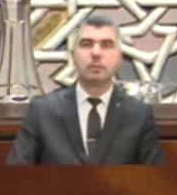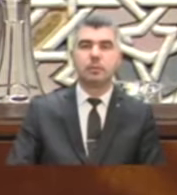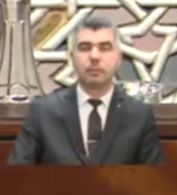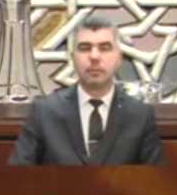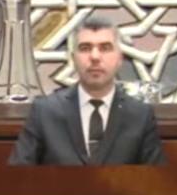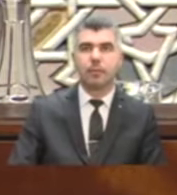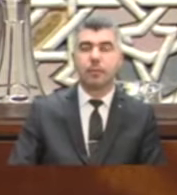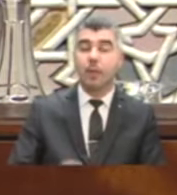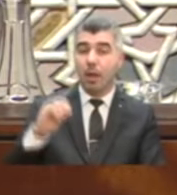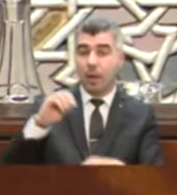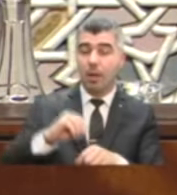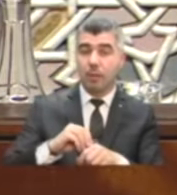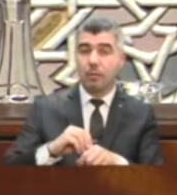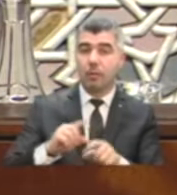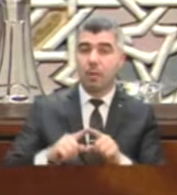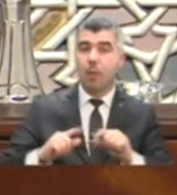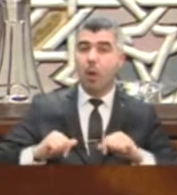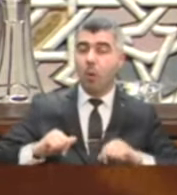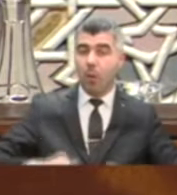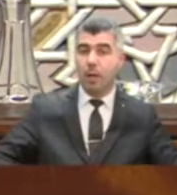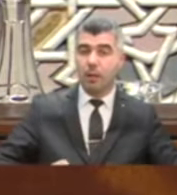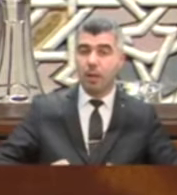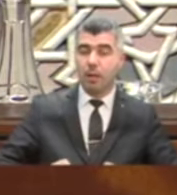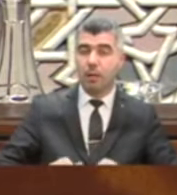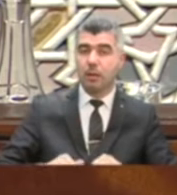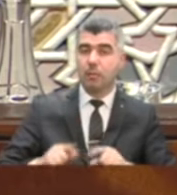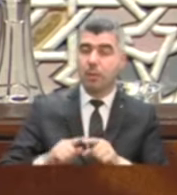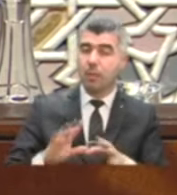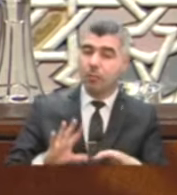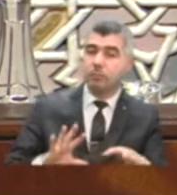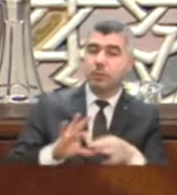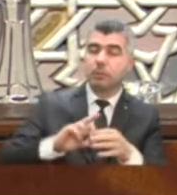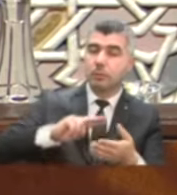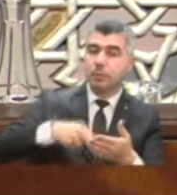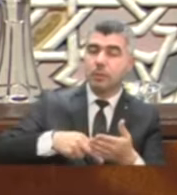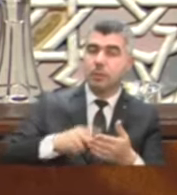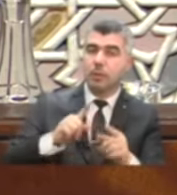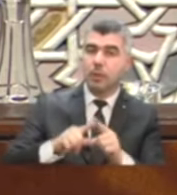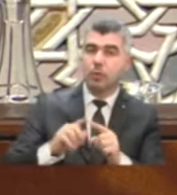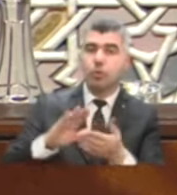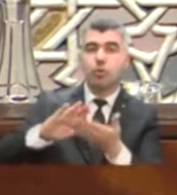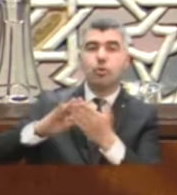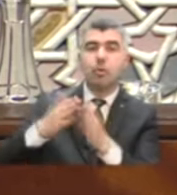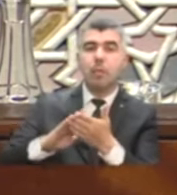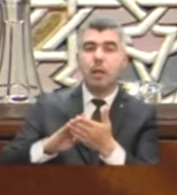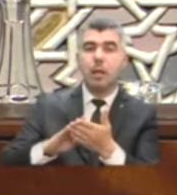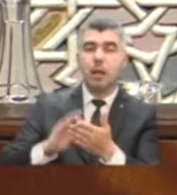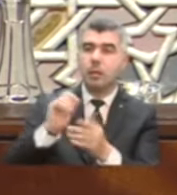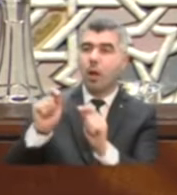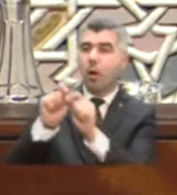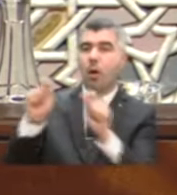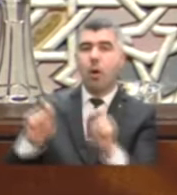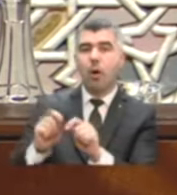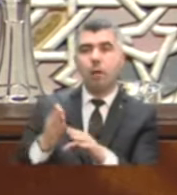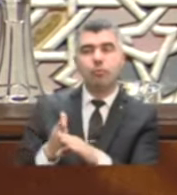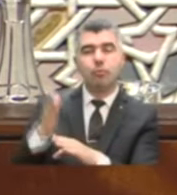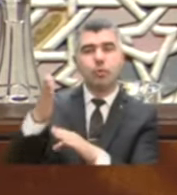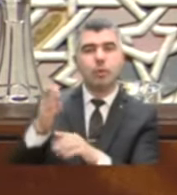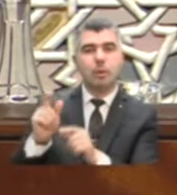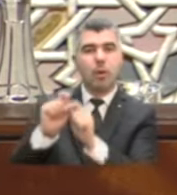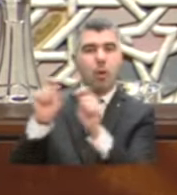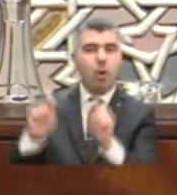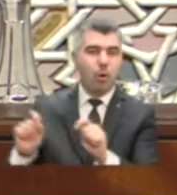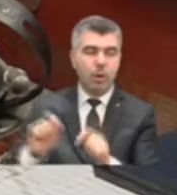نذكر مرة أخرى أن راه ماشي الوزارة اللي كتصيف، تكون شراكة مع الجامعة والجمعيات في الأخر هما اللي كيختاروا فين كيمشوا. ثانيا نذكرها سيد النائب، وسيد